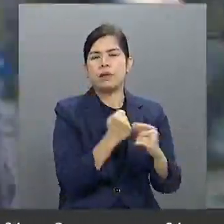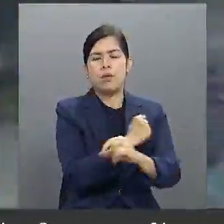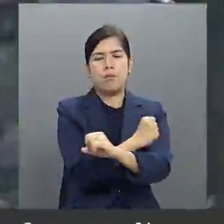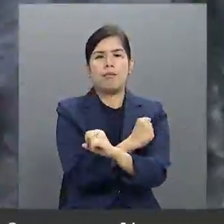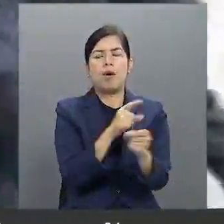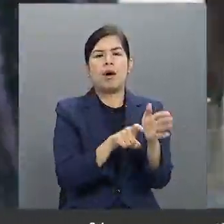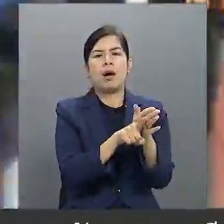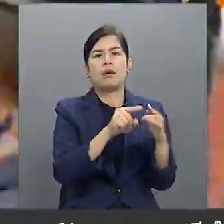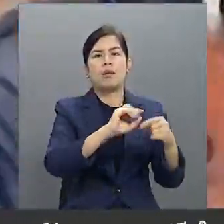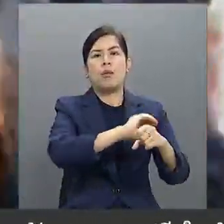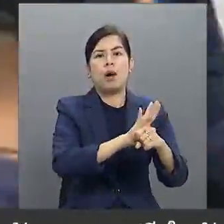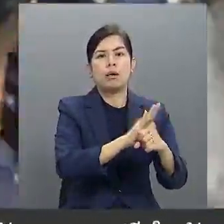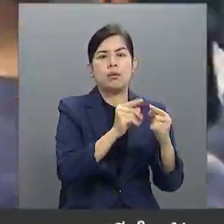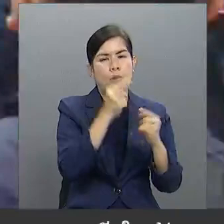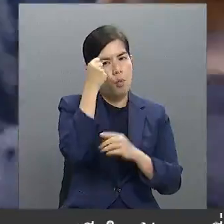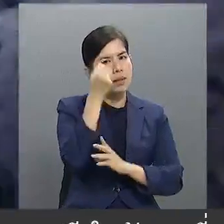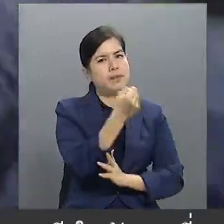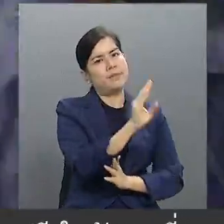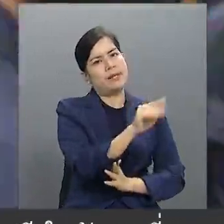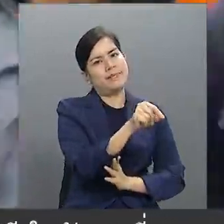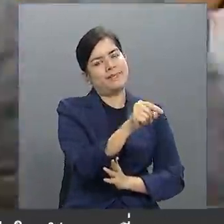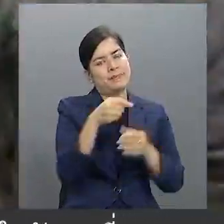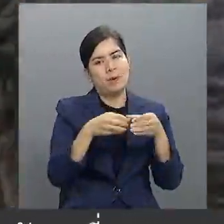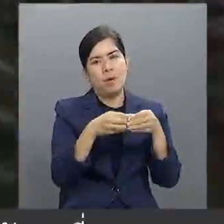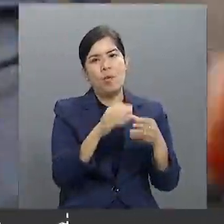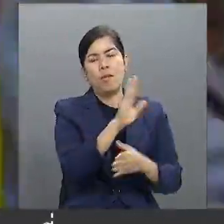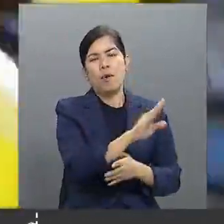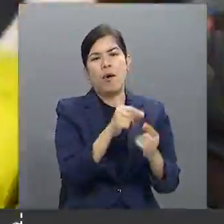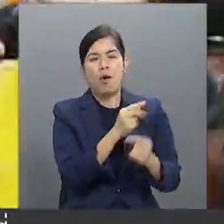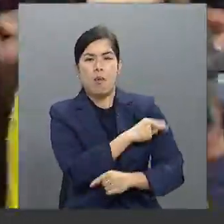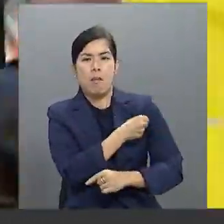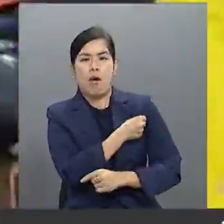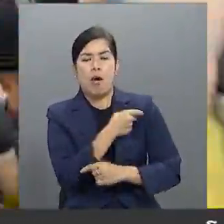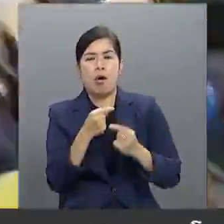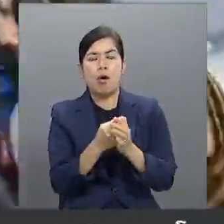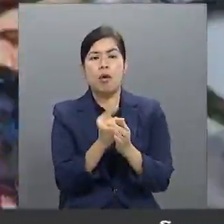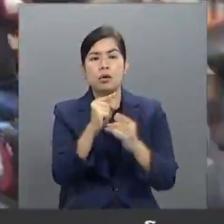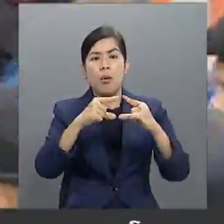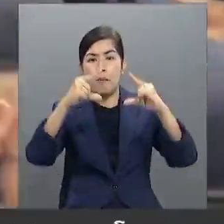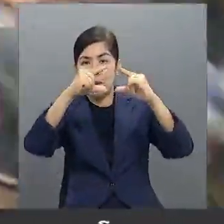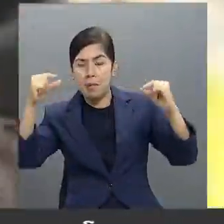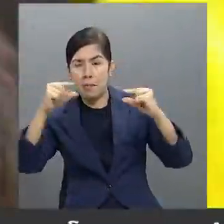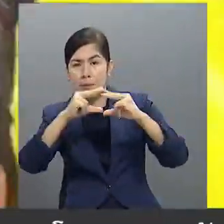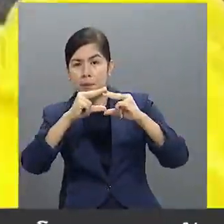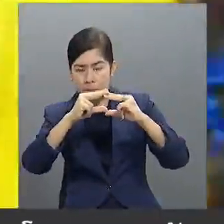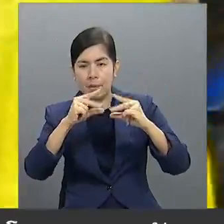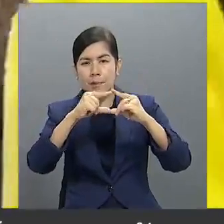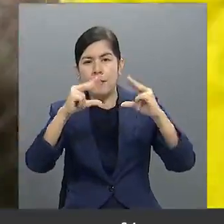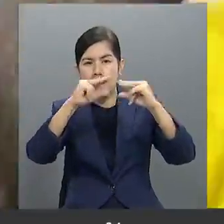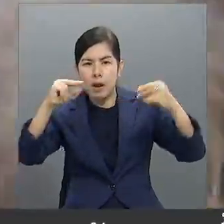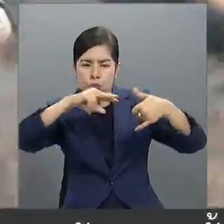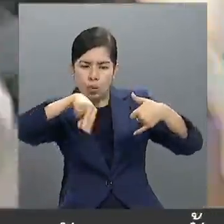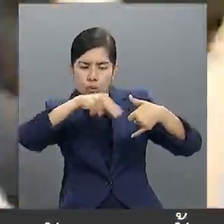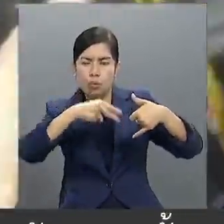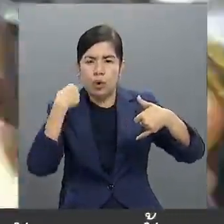14วันพร้อมทั้งจัดให้แพทย์และพยาบาลตรวจสุขภาพของผู้ต้องขังทั้งหมดซึ่งไม่พบว่ามีโรคประจำตัว